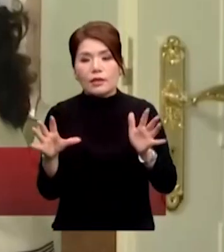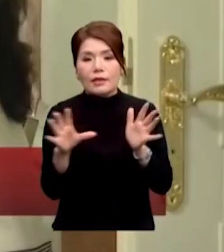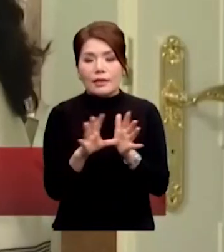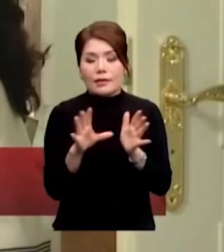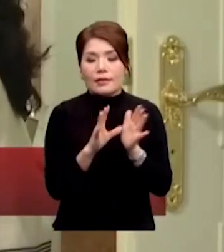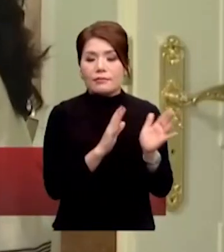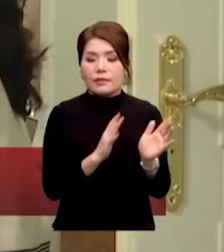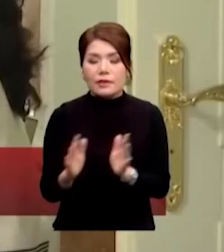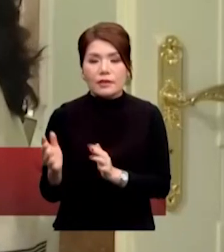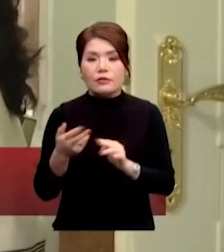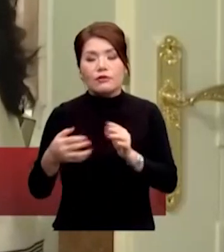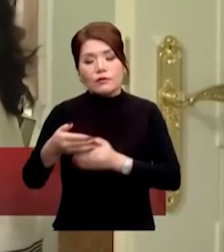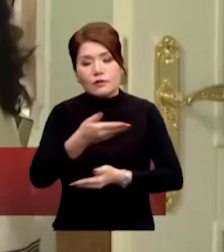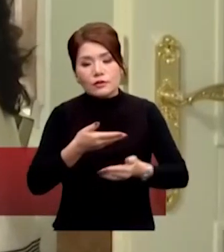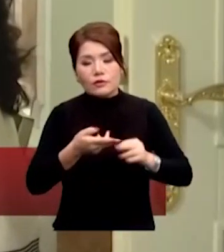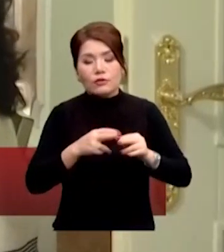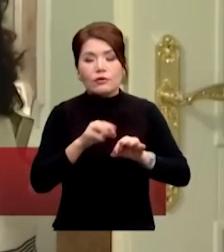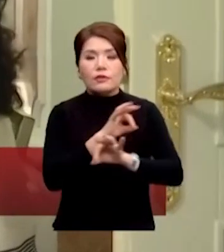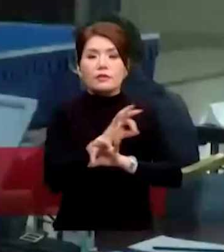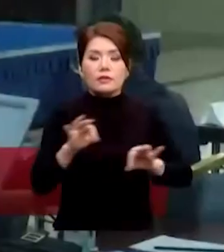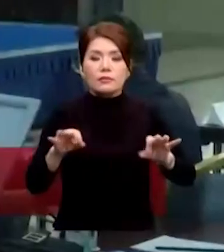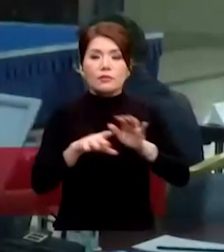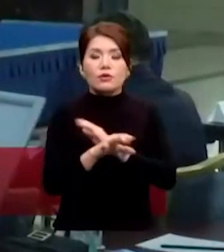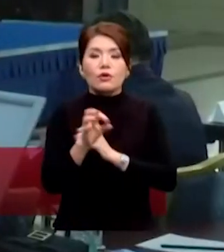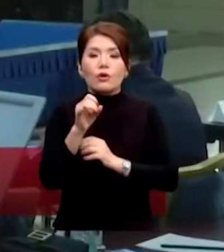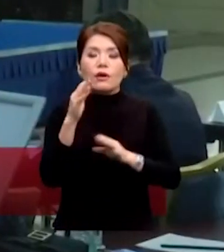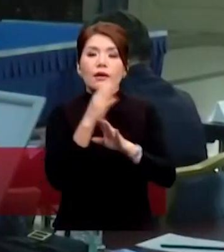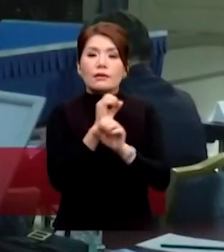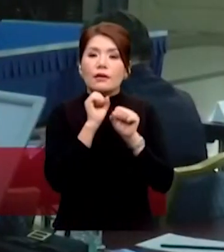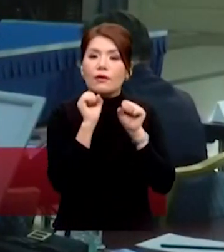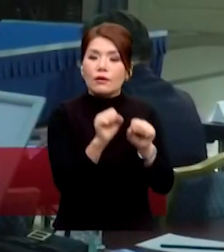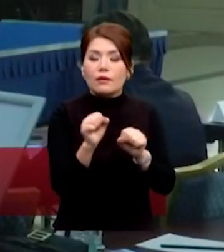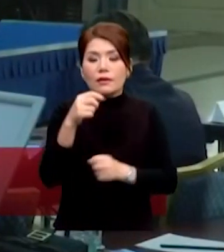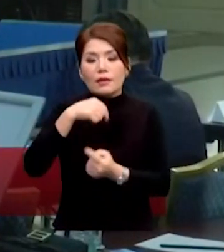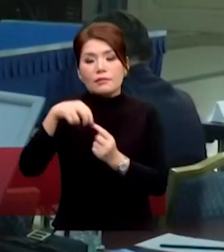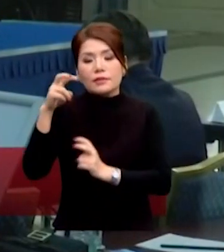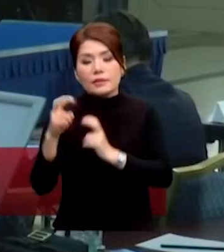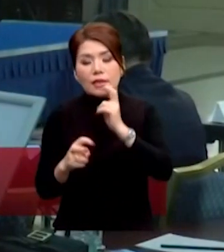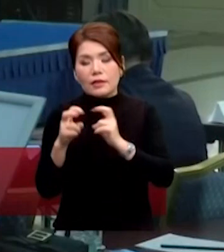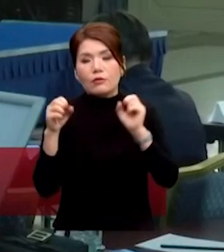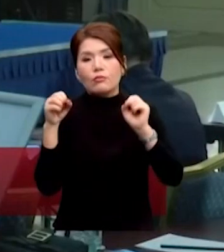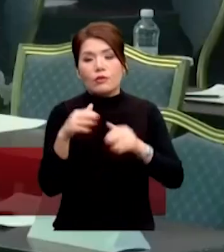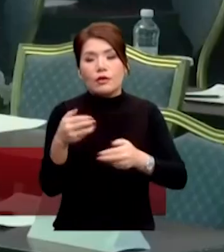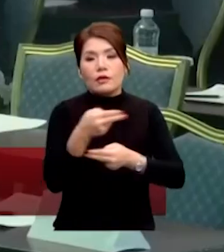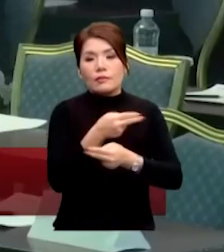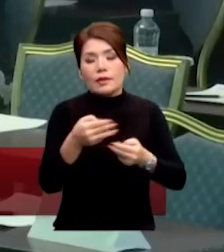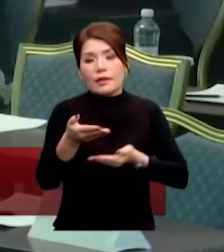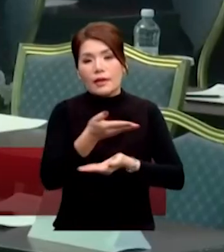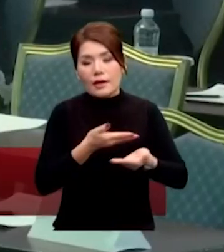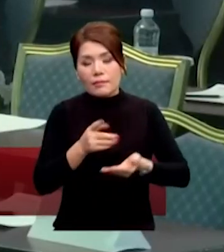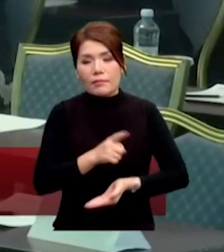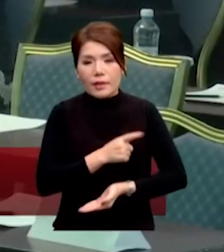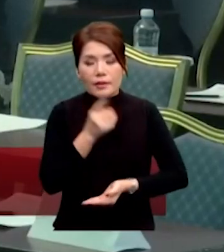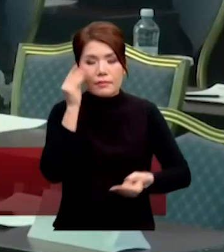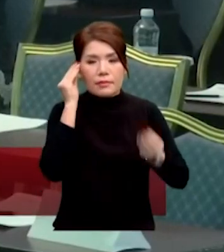мәселелерін жүйелеу жиында әңгіме болған өзекті тақырыптар. Қоршаған ортаны қорғаудағы кәсіпорындардың қызметі. Басқосуда осы ой електен өтіп мамандар түрлі